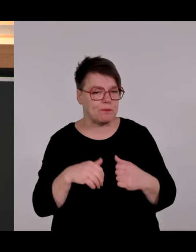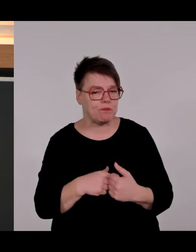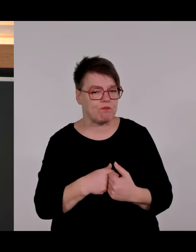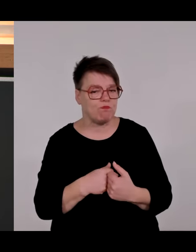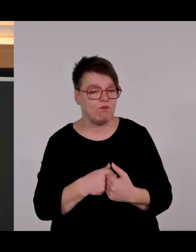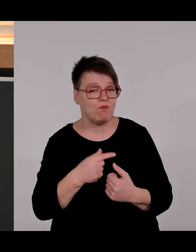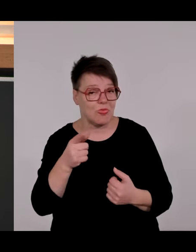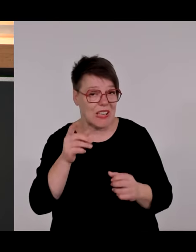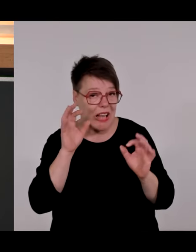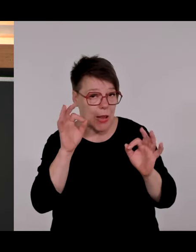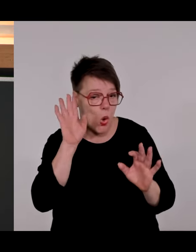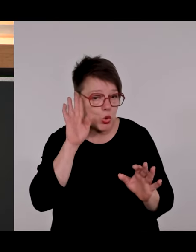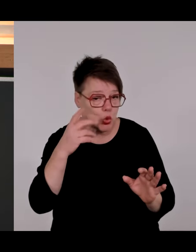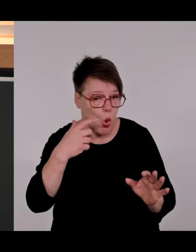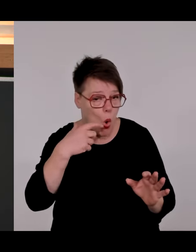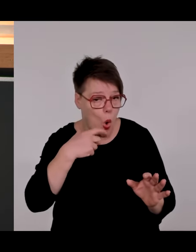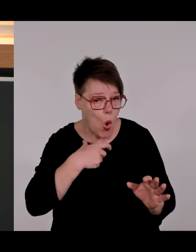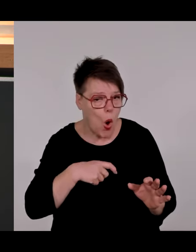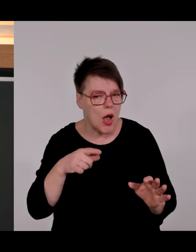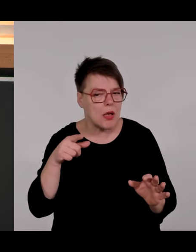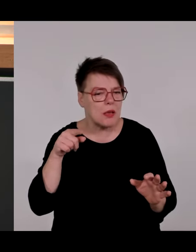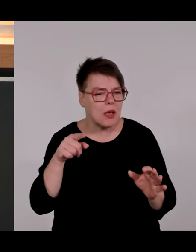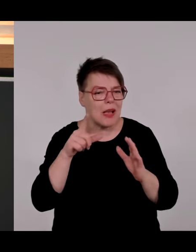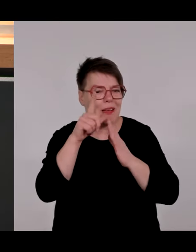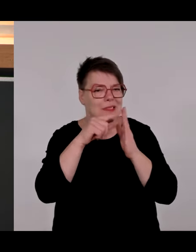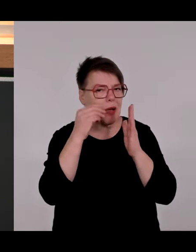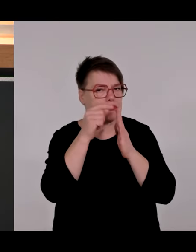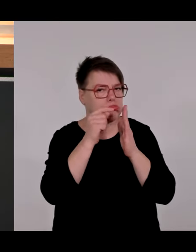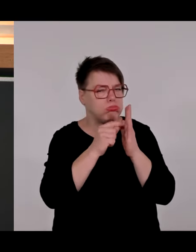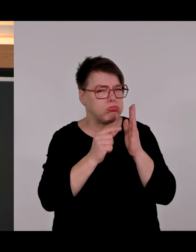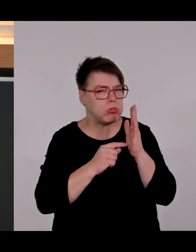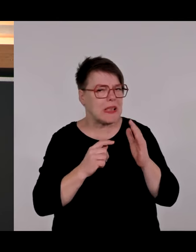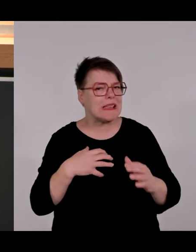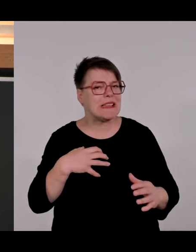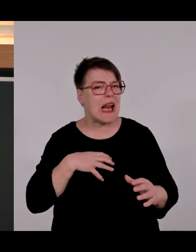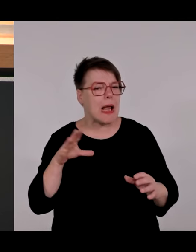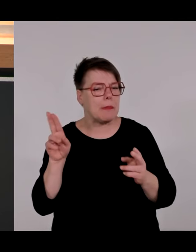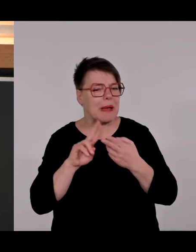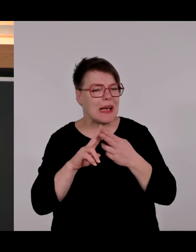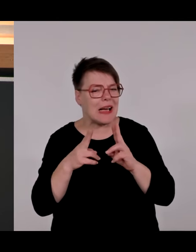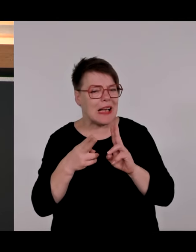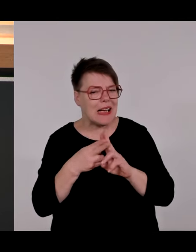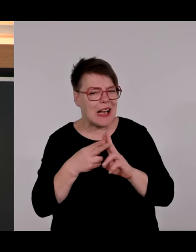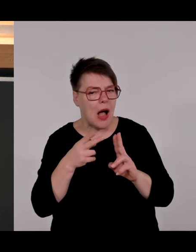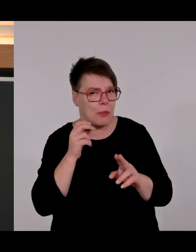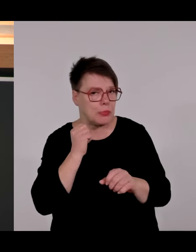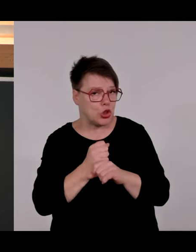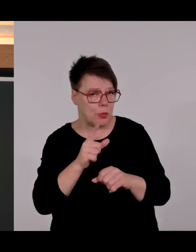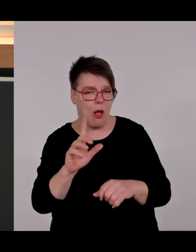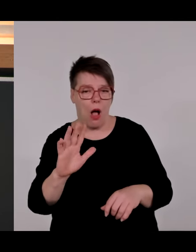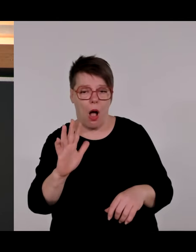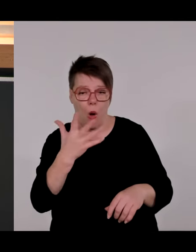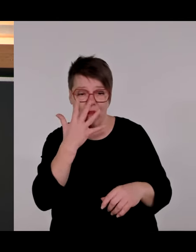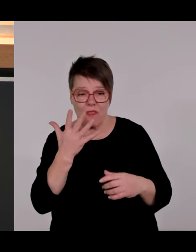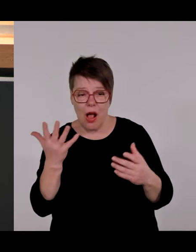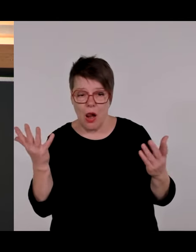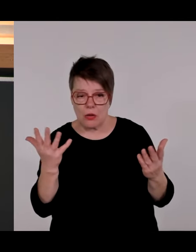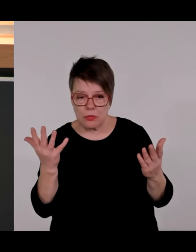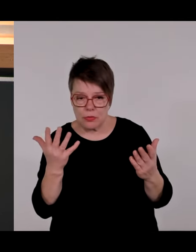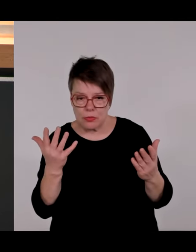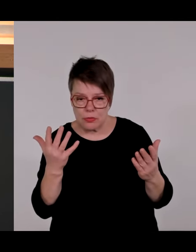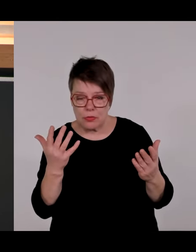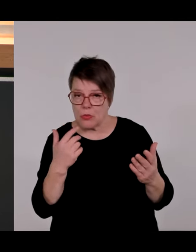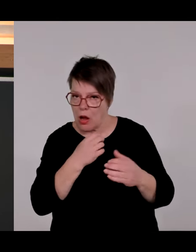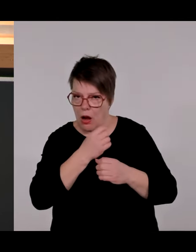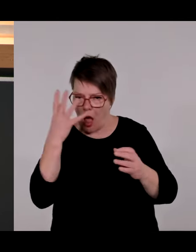ich sage Ihnen in aller Deutlichkeit, dieser Senat wird es nicht achselzuckend hinnehmen, wenn Frauen